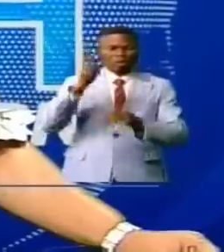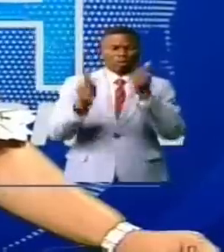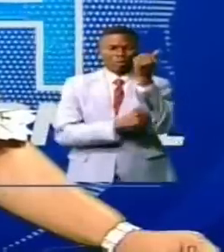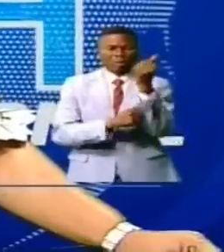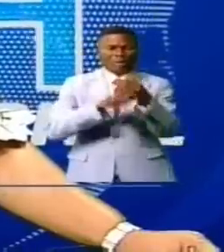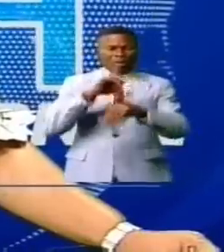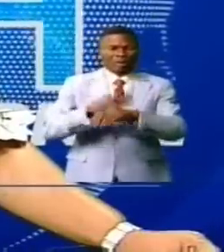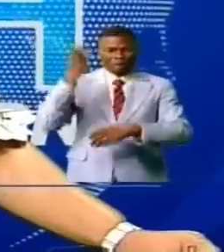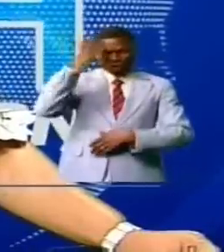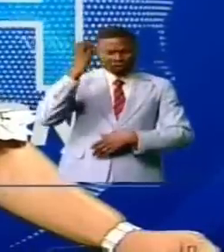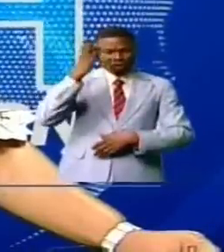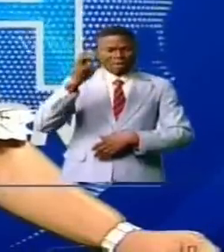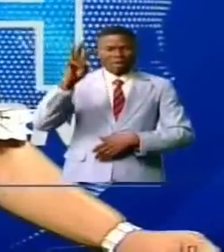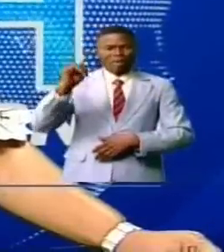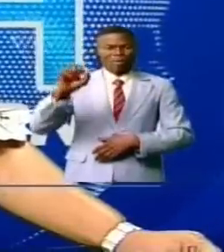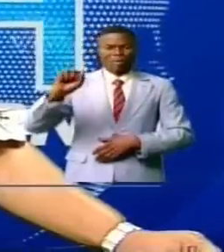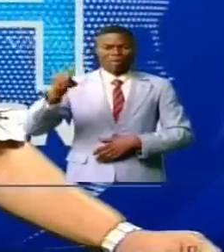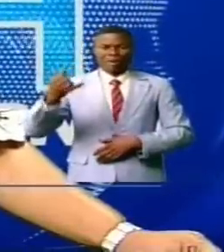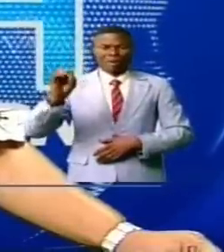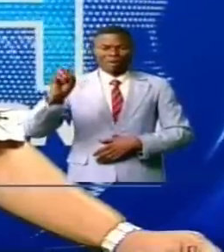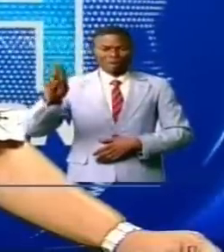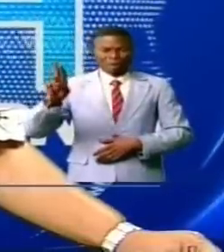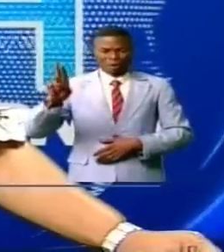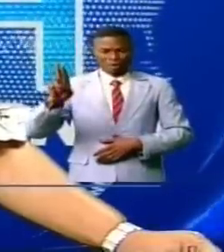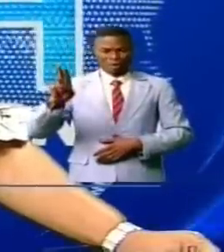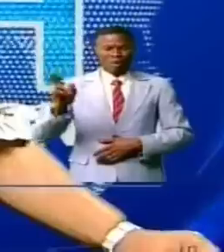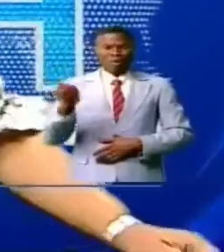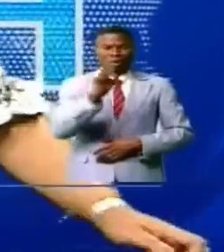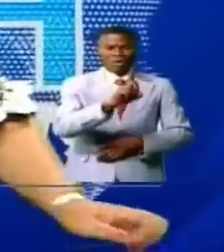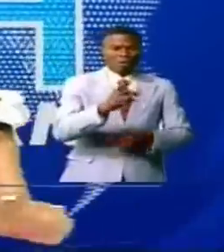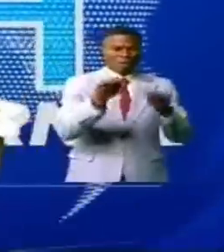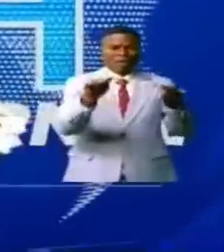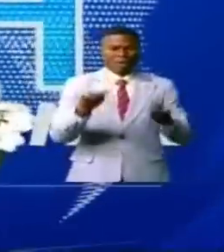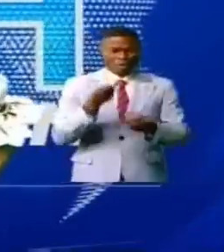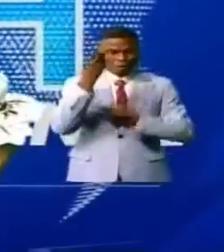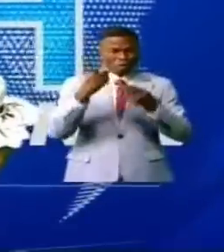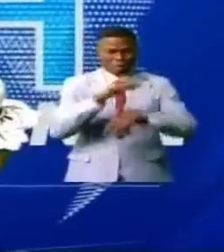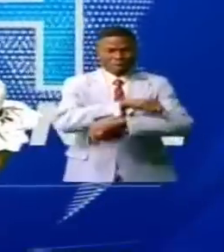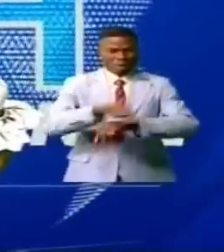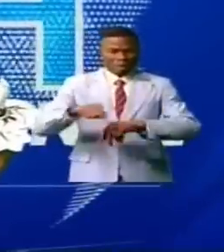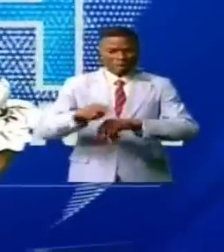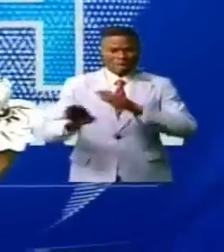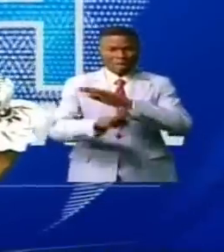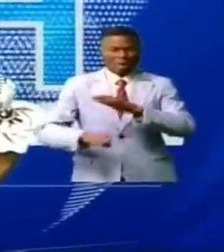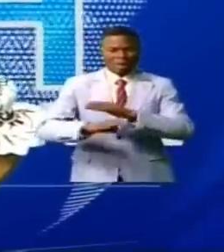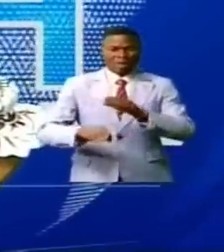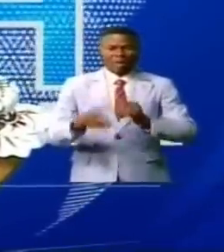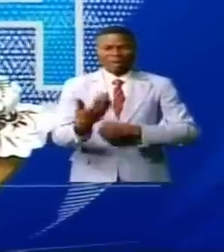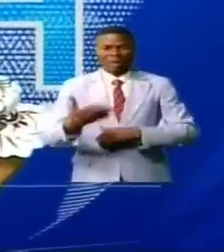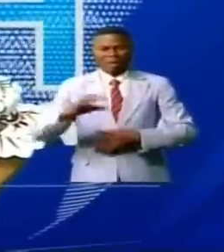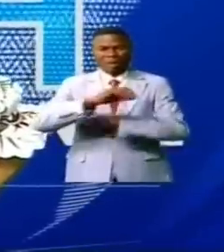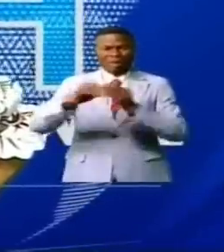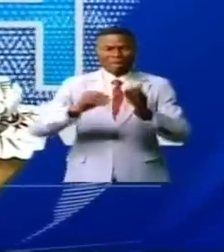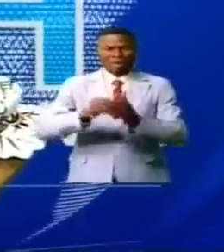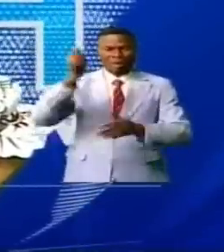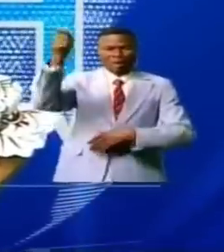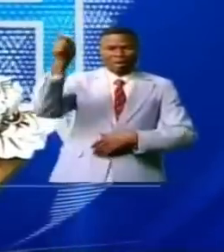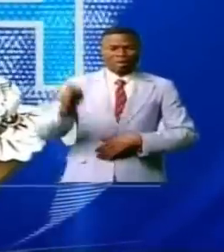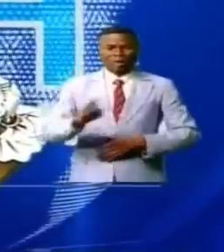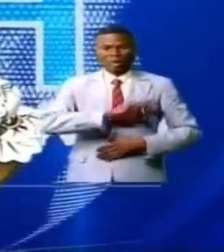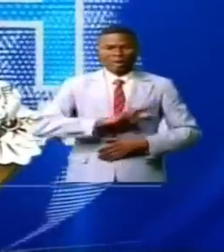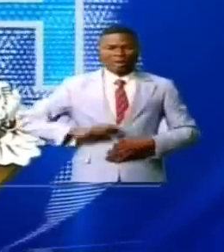dont le général-major Igiloyav Jean-Luc, a effectué une descente aux installations de la base logistique centrale des forces armées de la